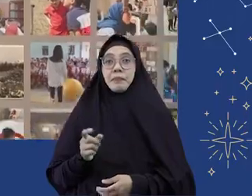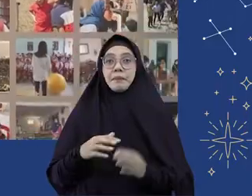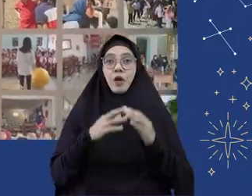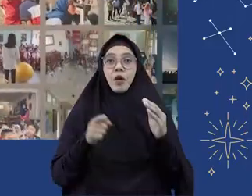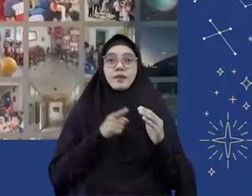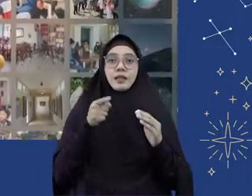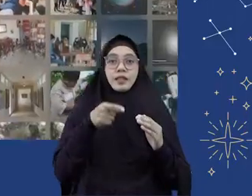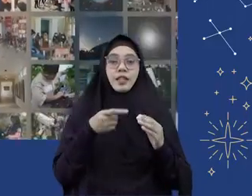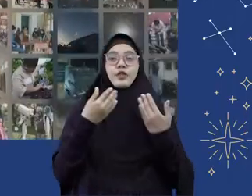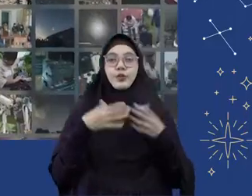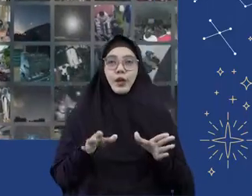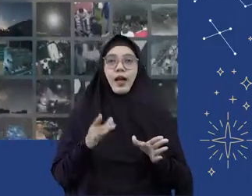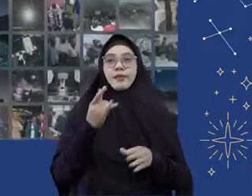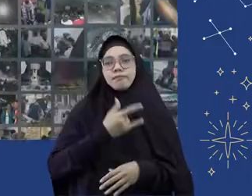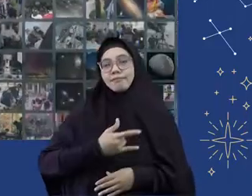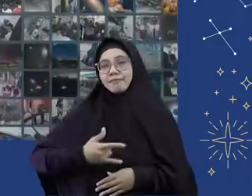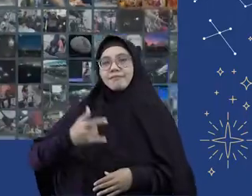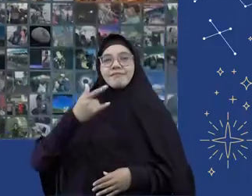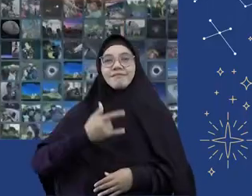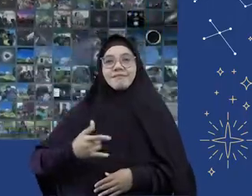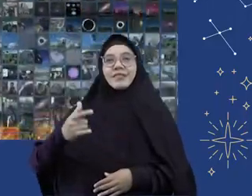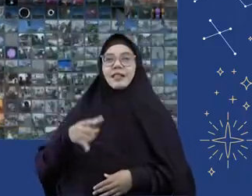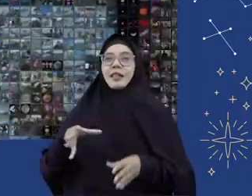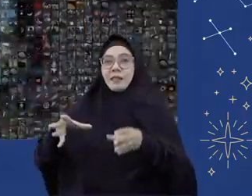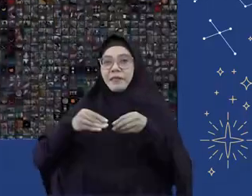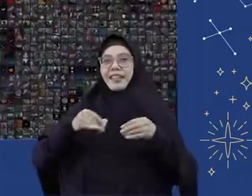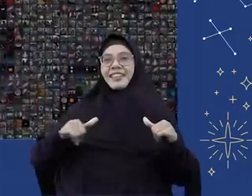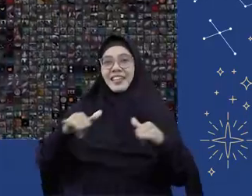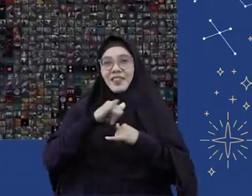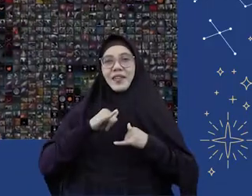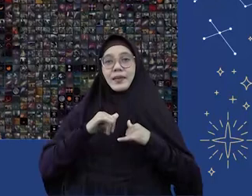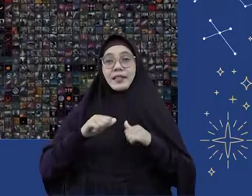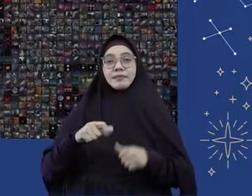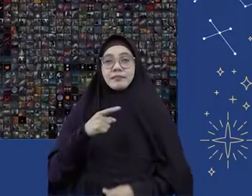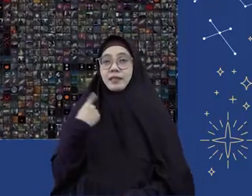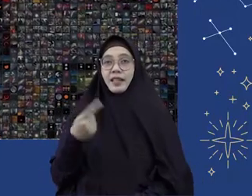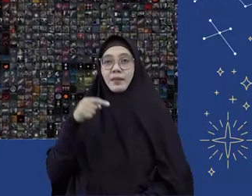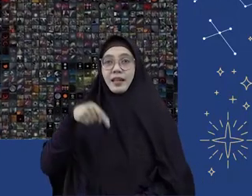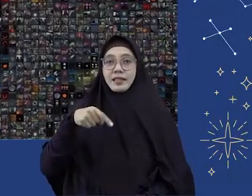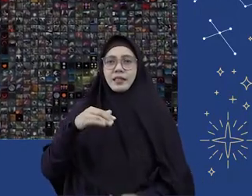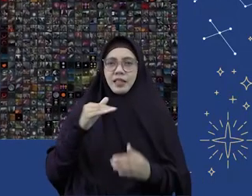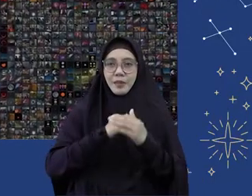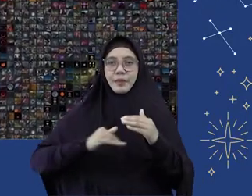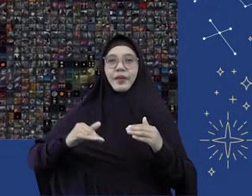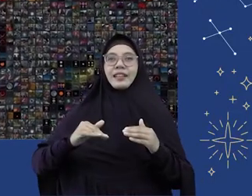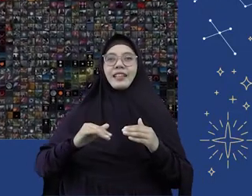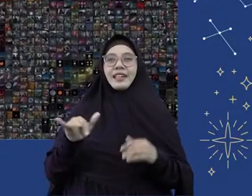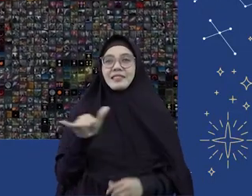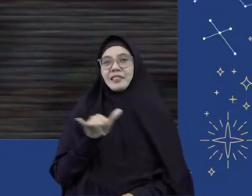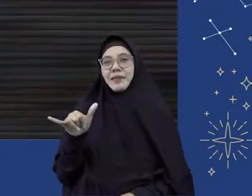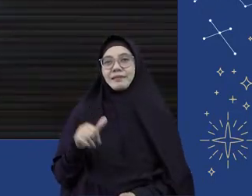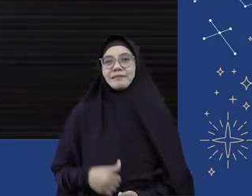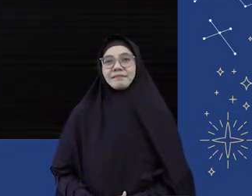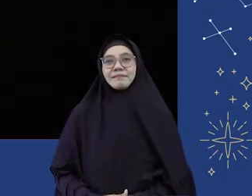ini telah sedang akan dan selalu menjadi milik kita semua selama kita masih berada di bawah langit dan taburan bintang yang